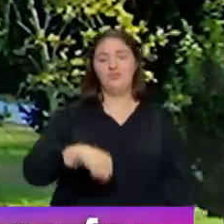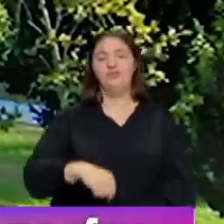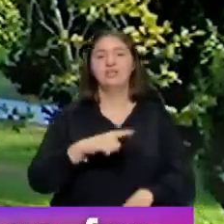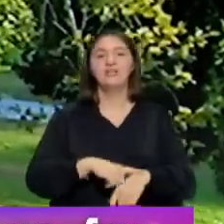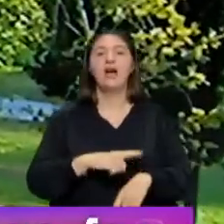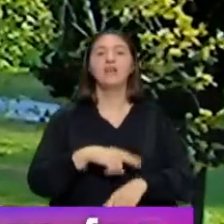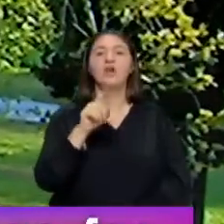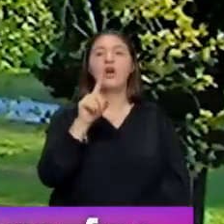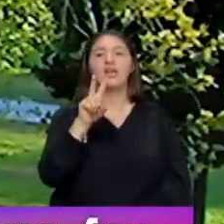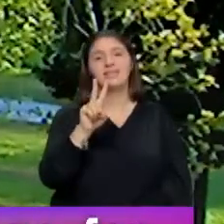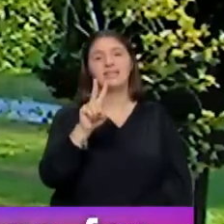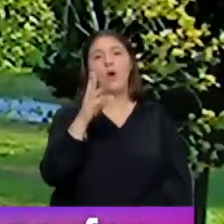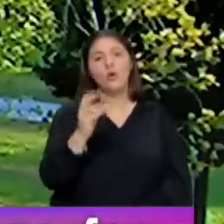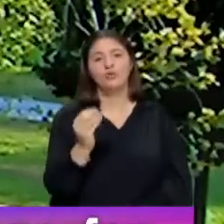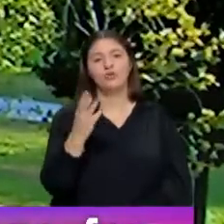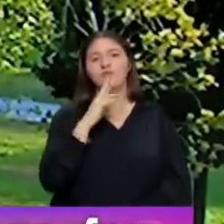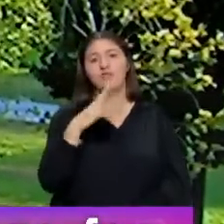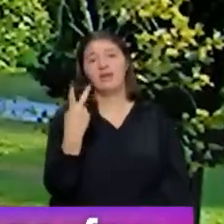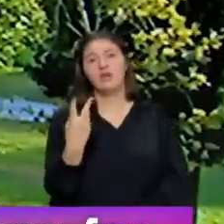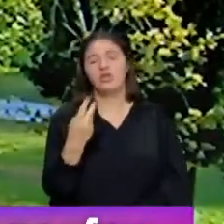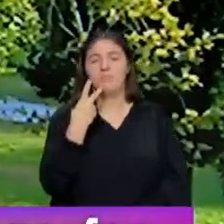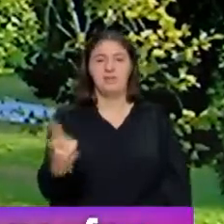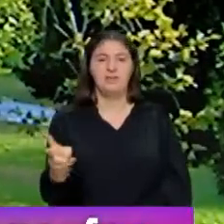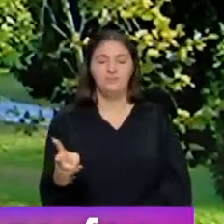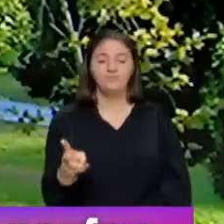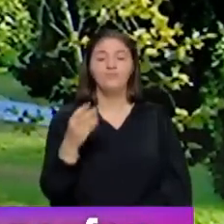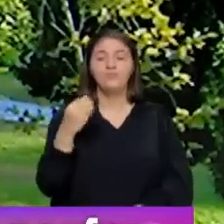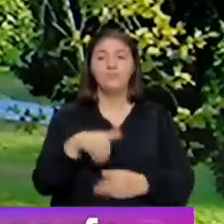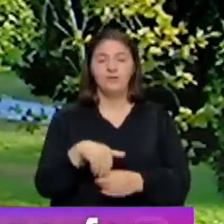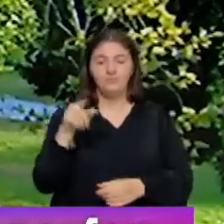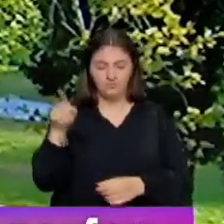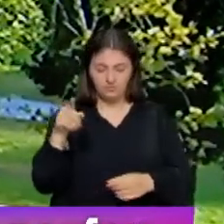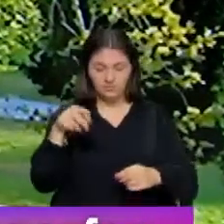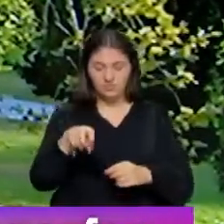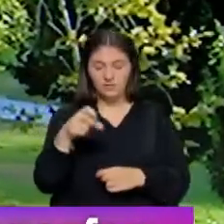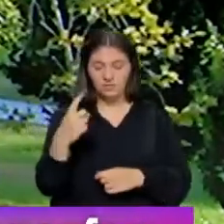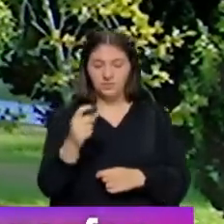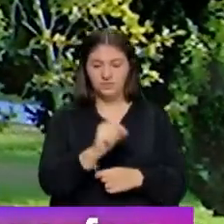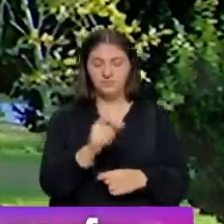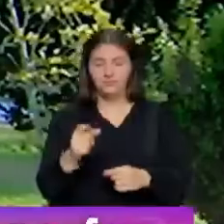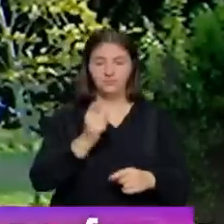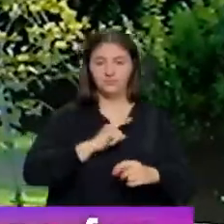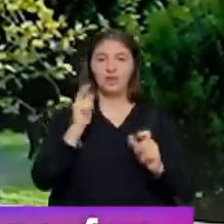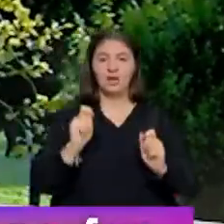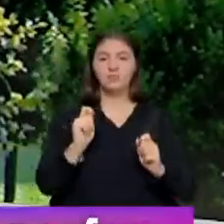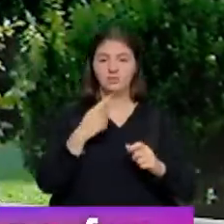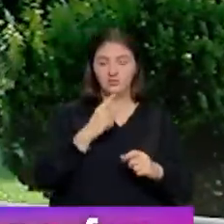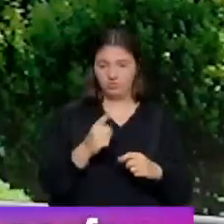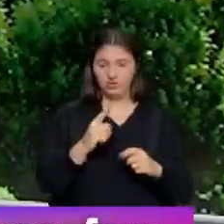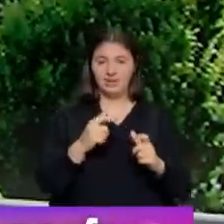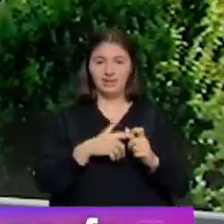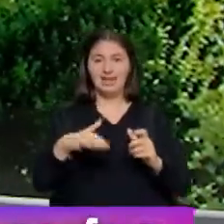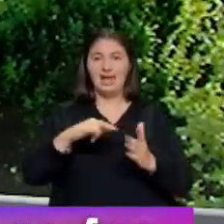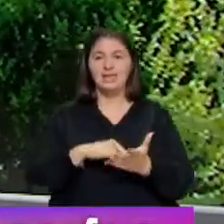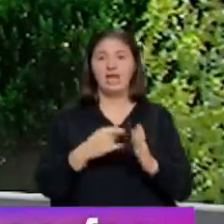saatler 14'ü gösterdiğinde ilan etmiş olacak iyi Parti 81 ilde aday göstereceğiz demişti